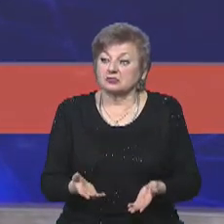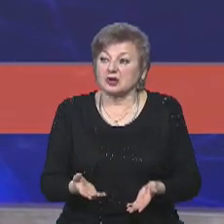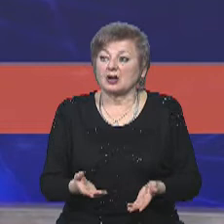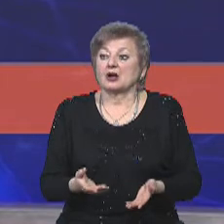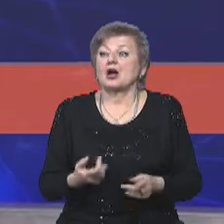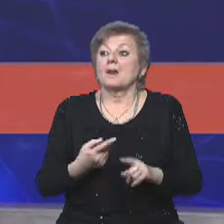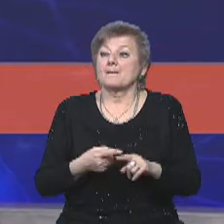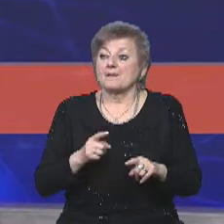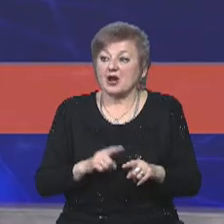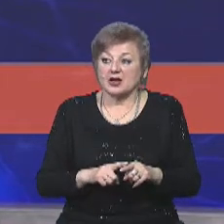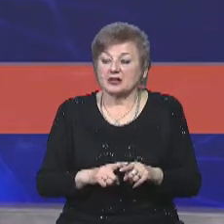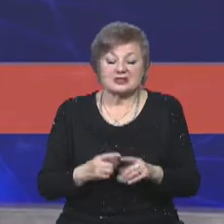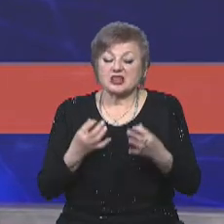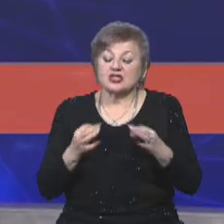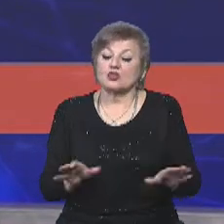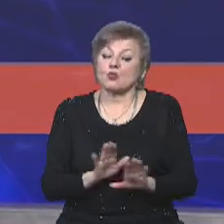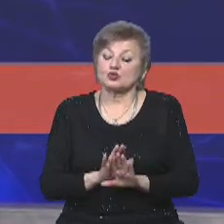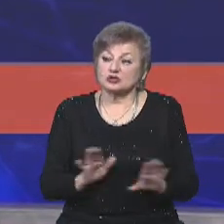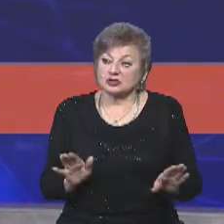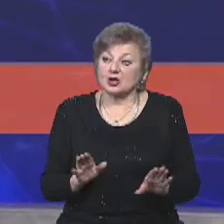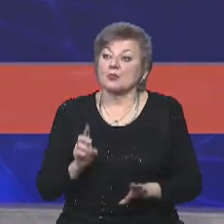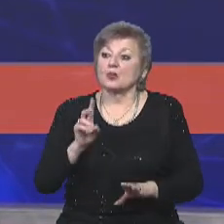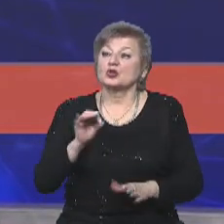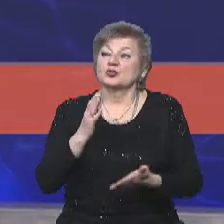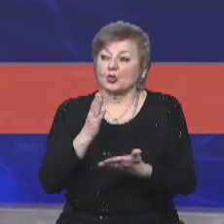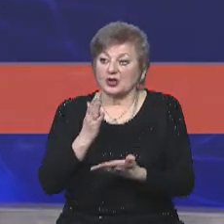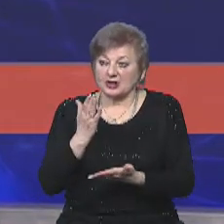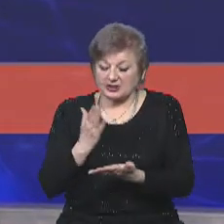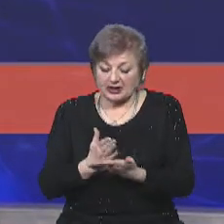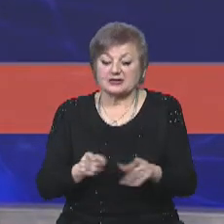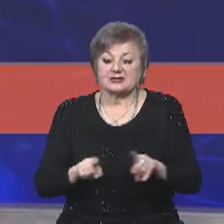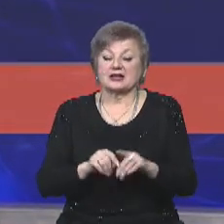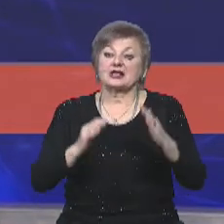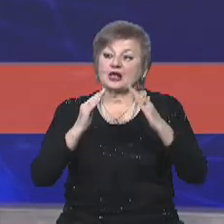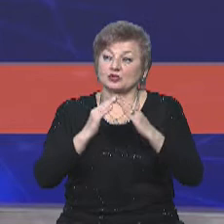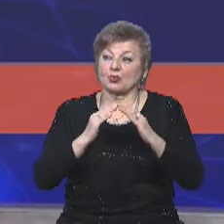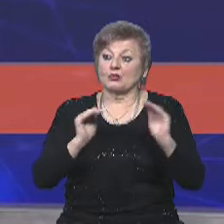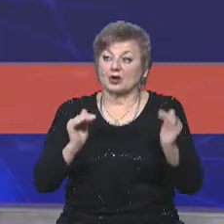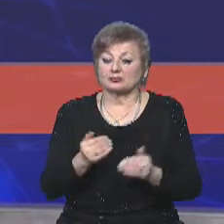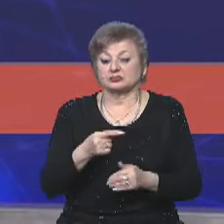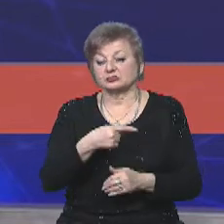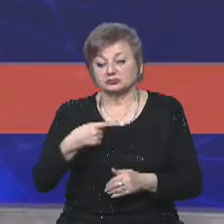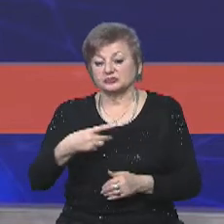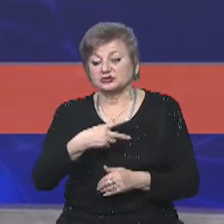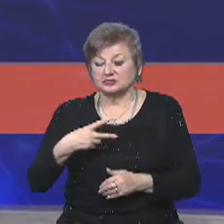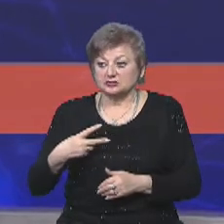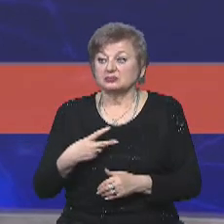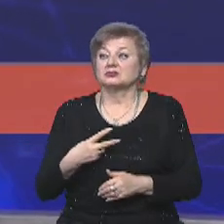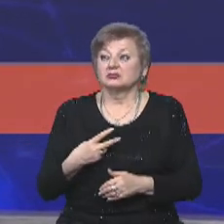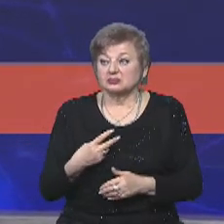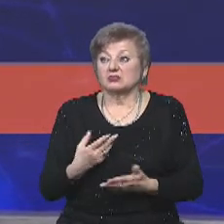полностью. Поэтому это, конечно, недопустимо. Но есть, да, конечно, такие дома небольшие, одна-двухэтажные, где все